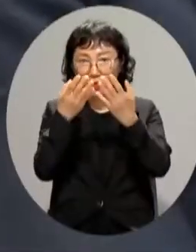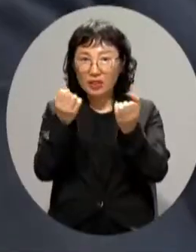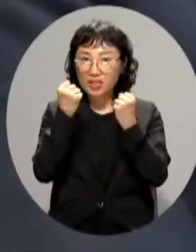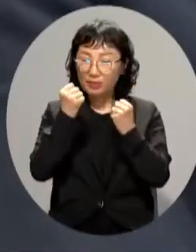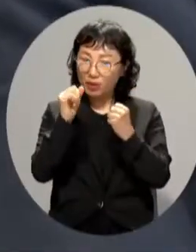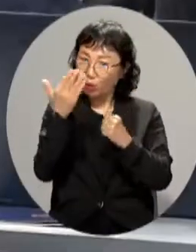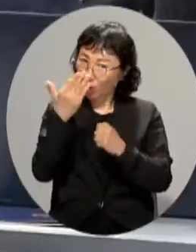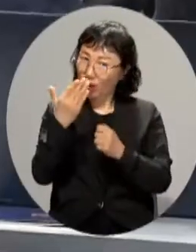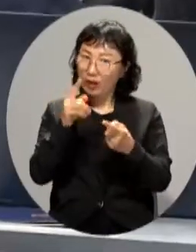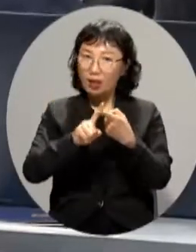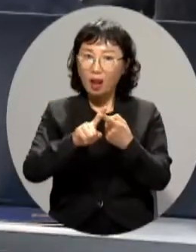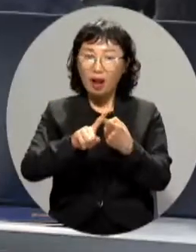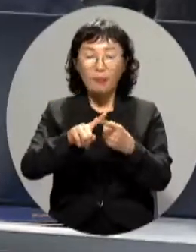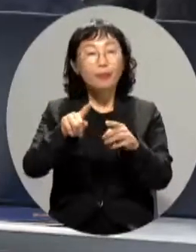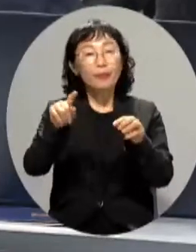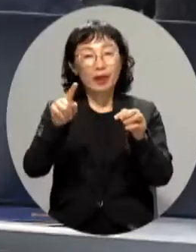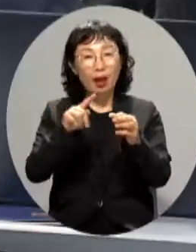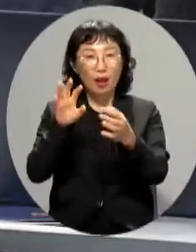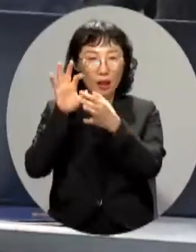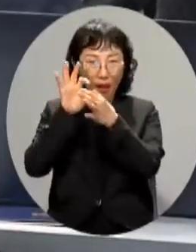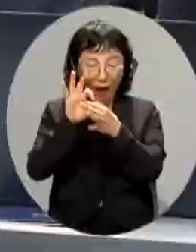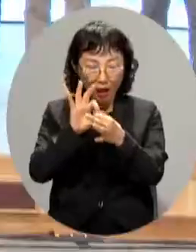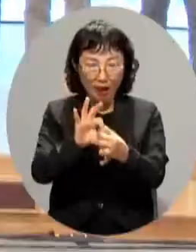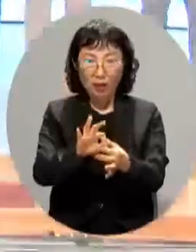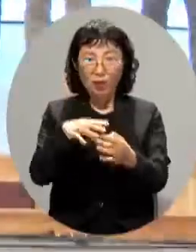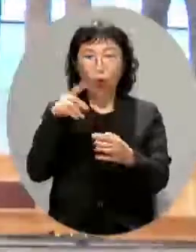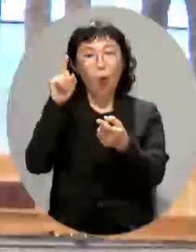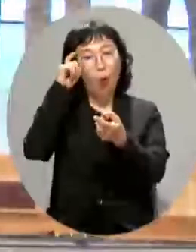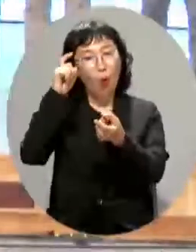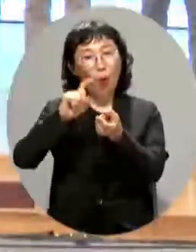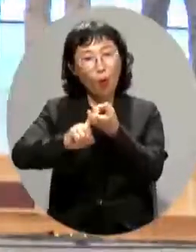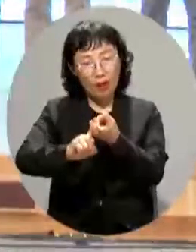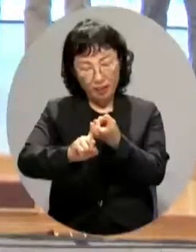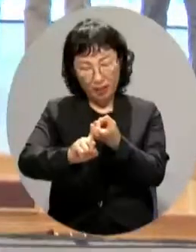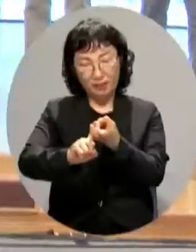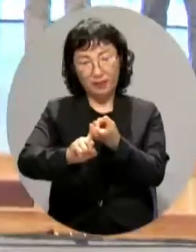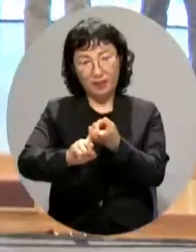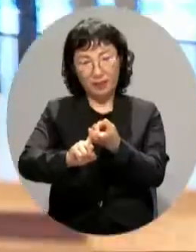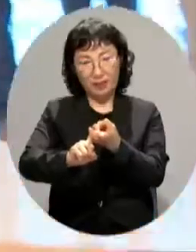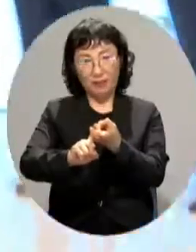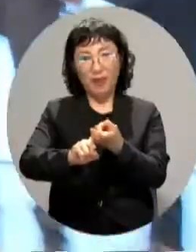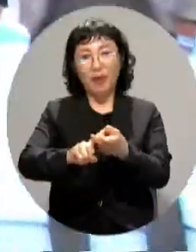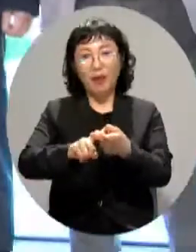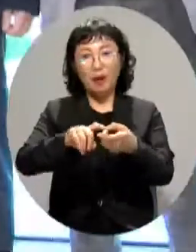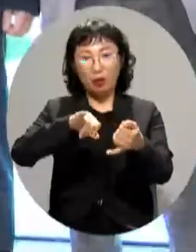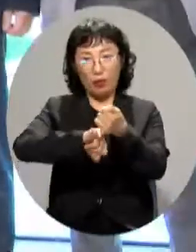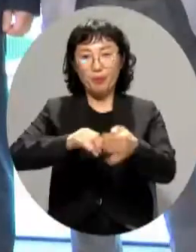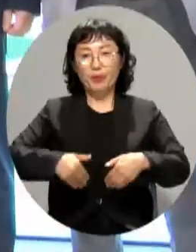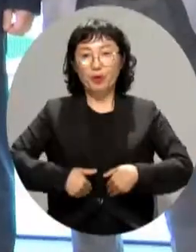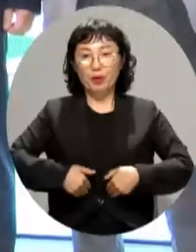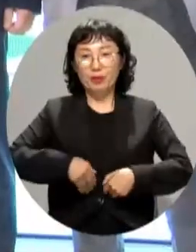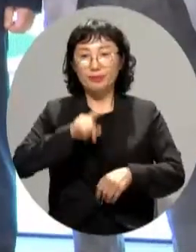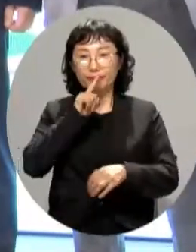이벤트가 아닌 꾸준한 관심과 지원이 무엇보다 관건이 될 것으로 보입니다. MBC 뉴스 김하연입니다.